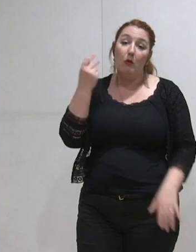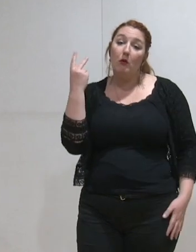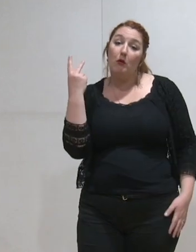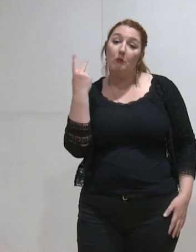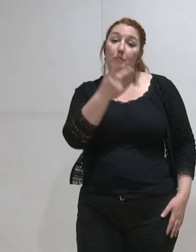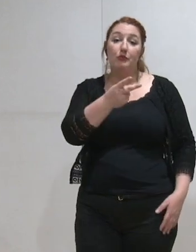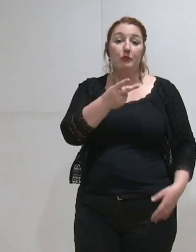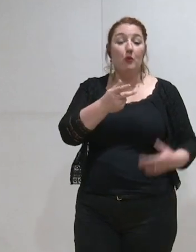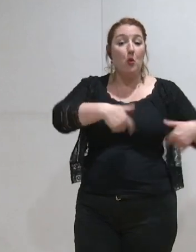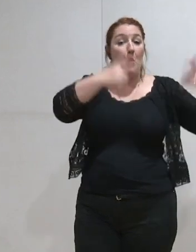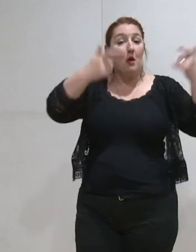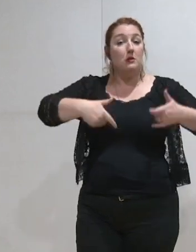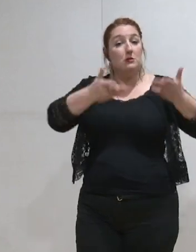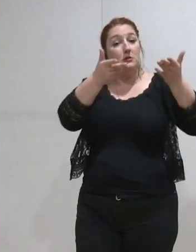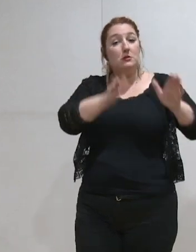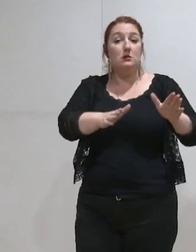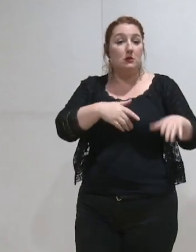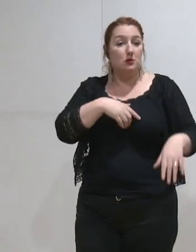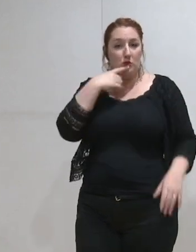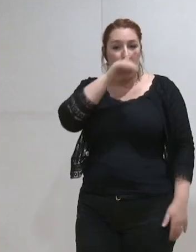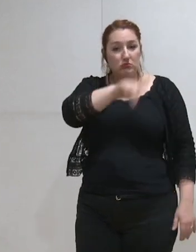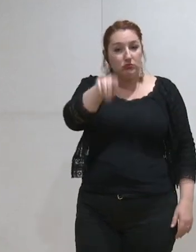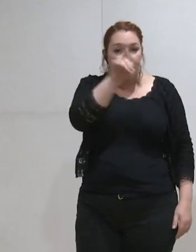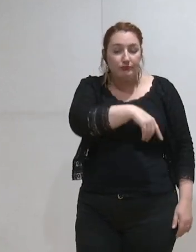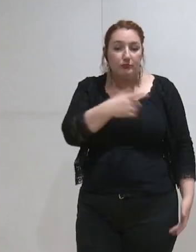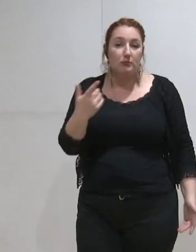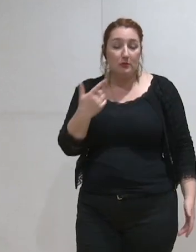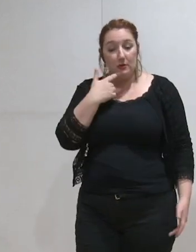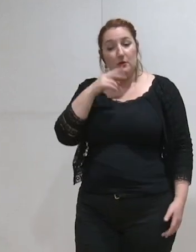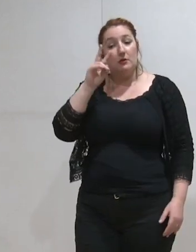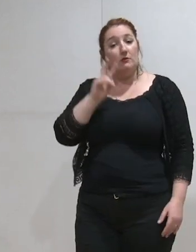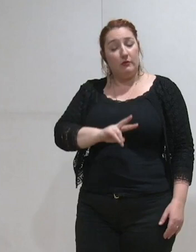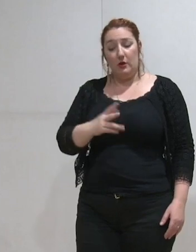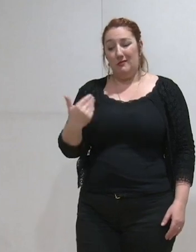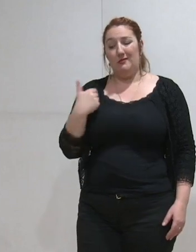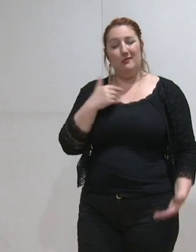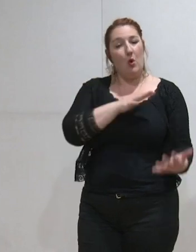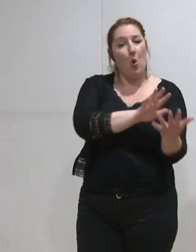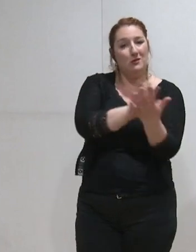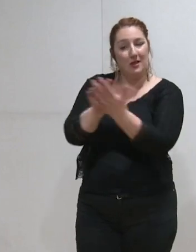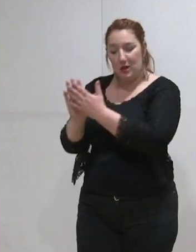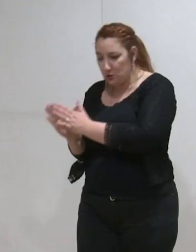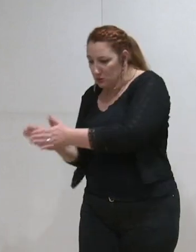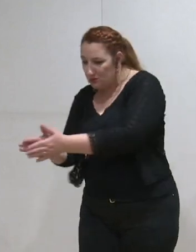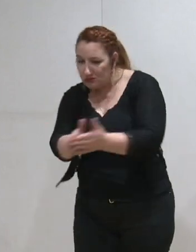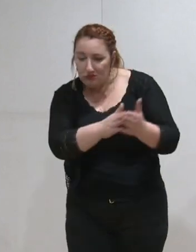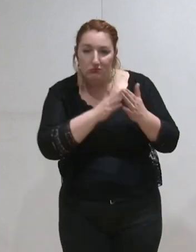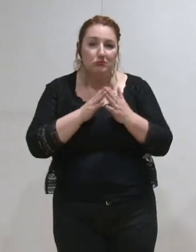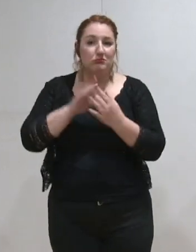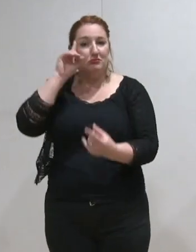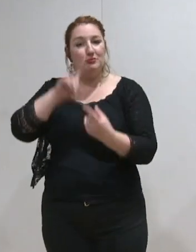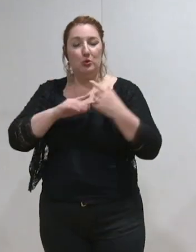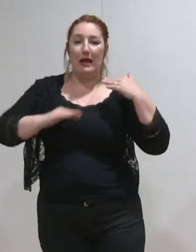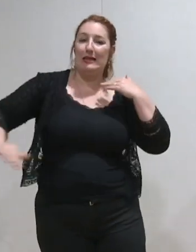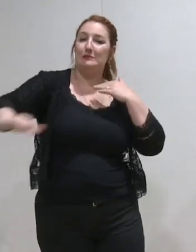la décision de l'urbaniste donc vous avez effectivement lancé une constatation pour redéfinir le projet de